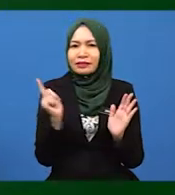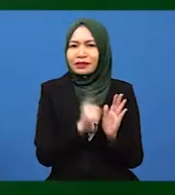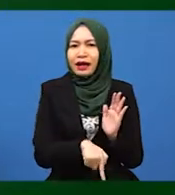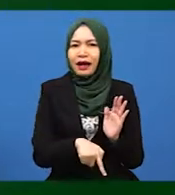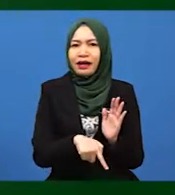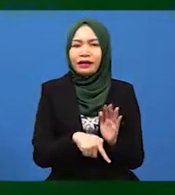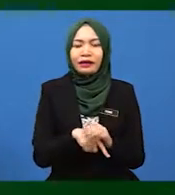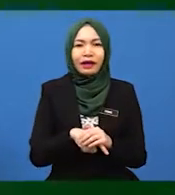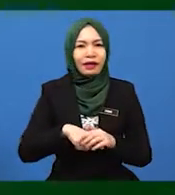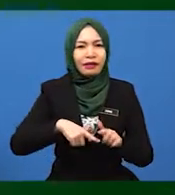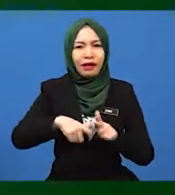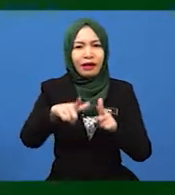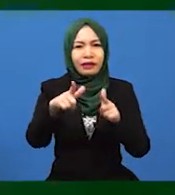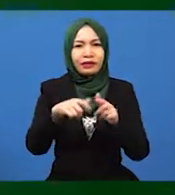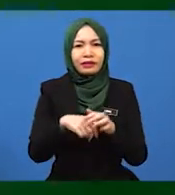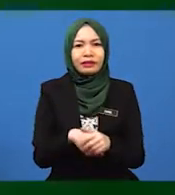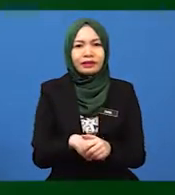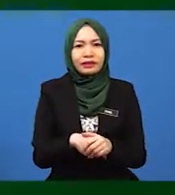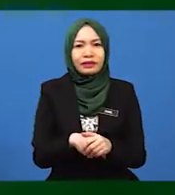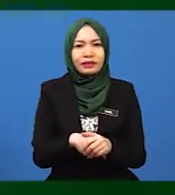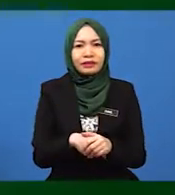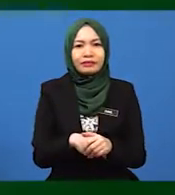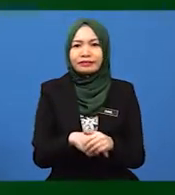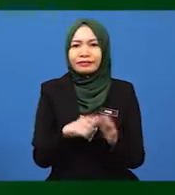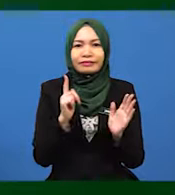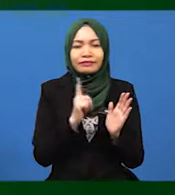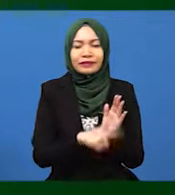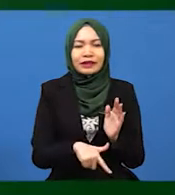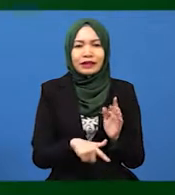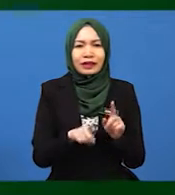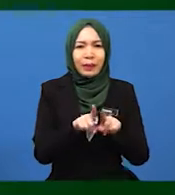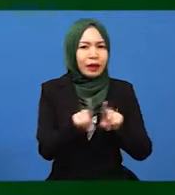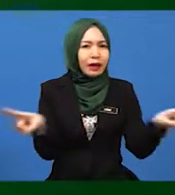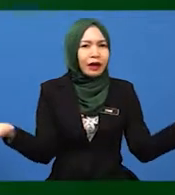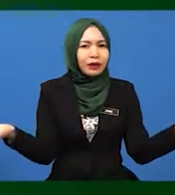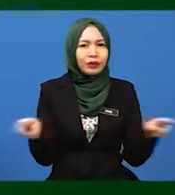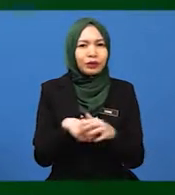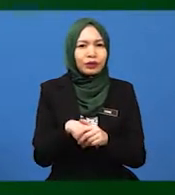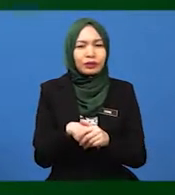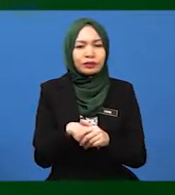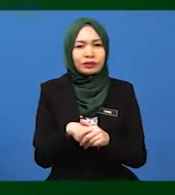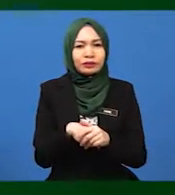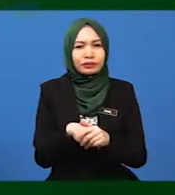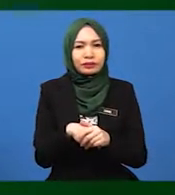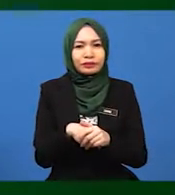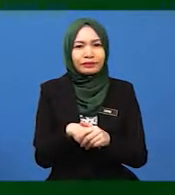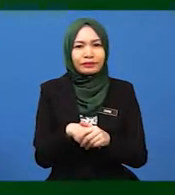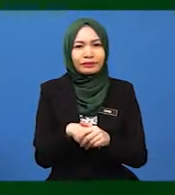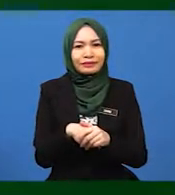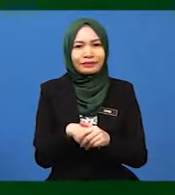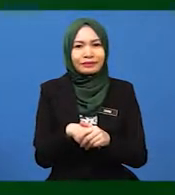Jangan berlari. Usah bertengkar. Usah bertengkar.